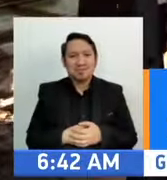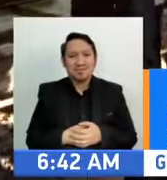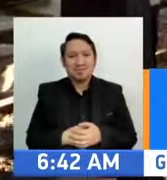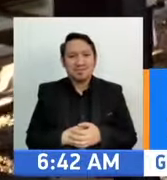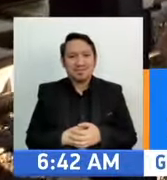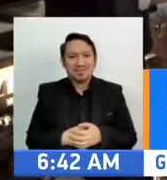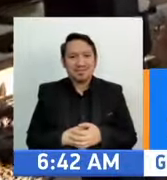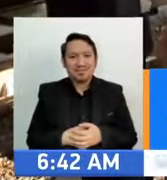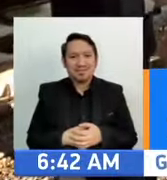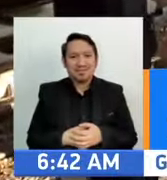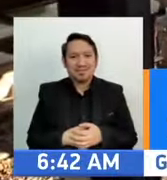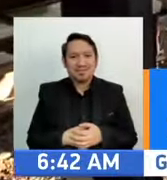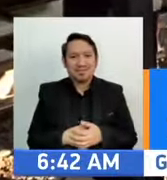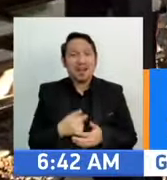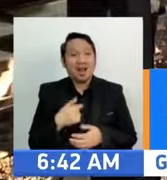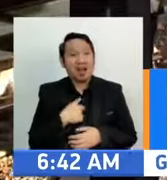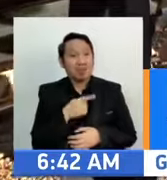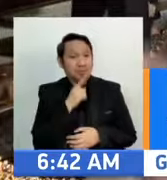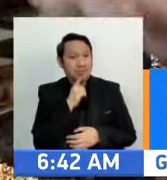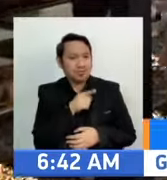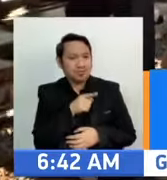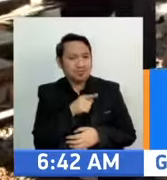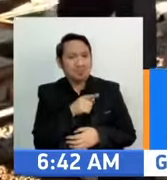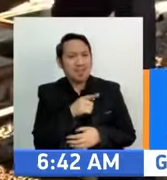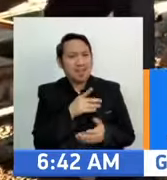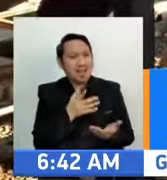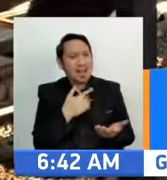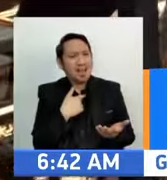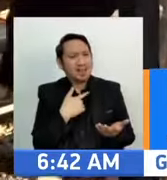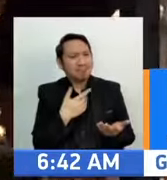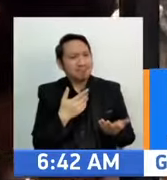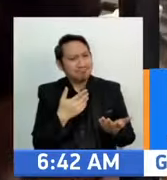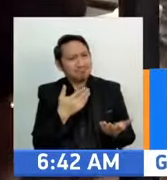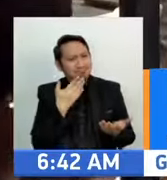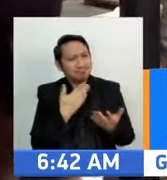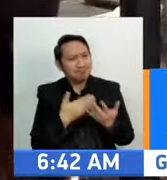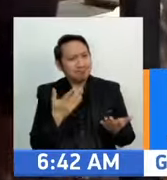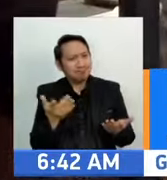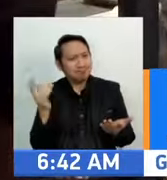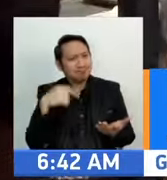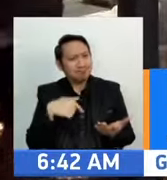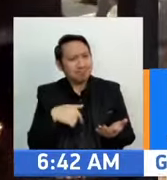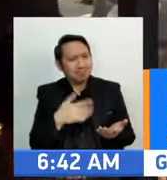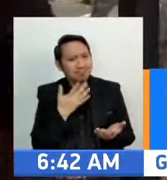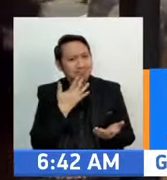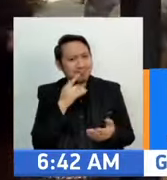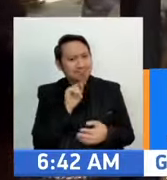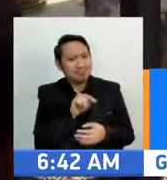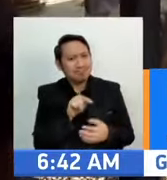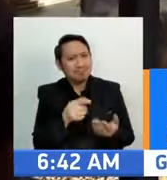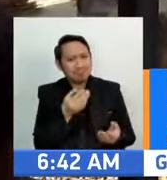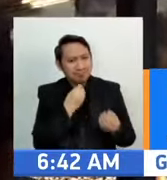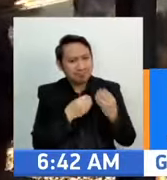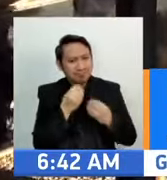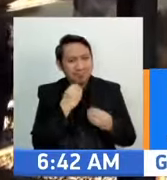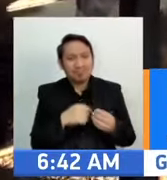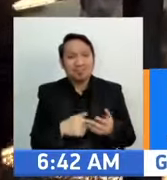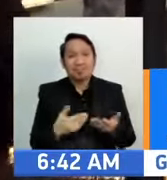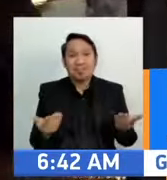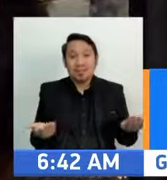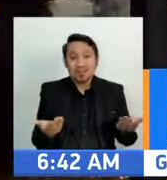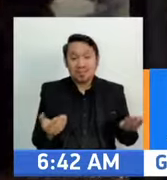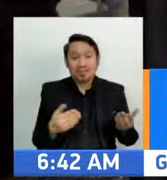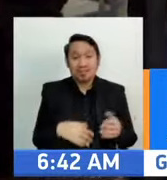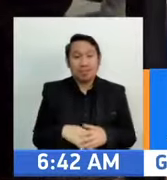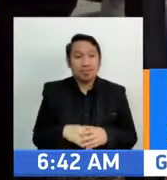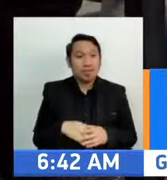Kasi ako, titigman ko din talaga ang Diwata. Diwata Paris. At syempre, tayo naman sa unang hirit. We're here to celebrate ang success ng mga kababayan